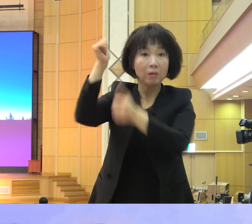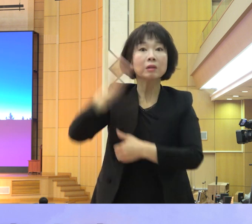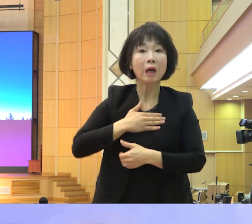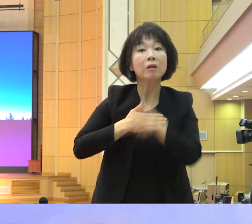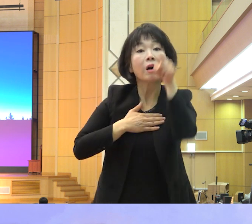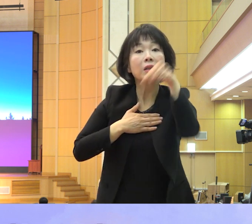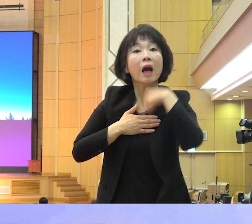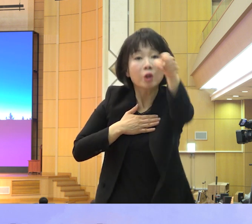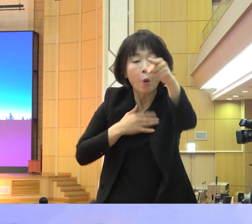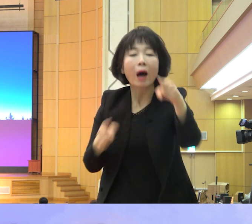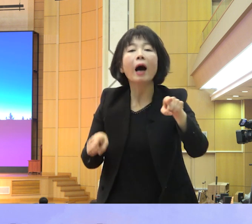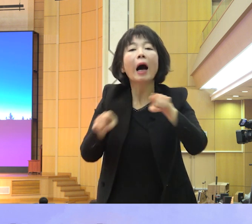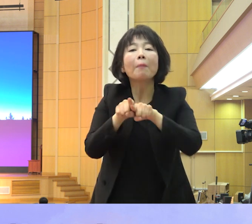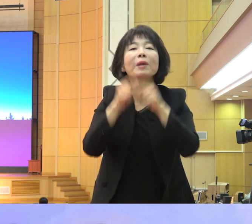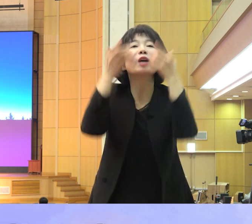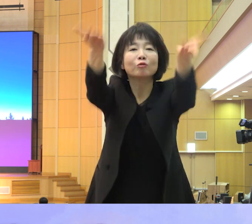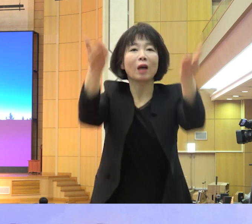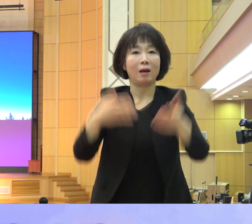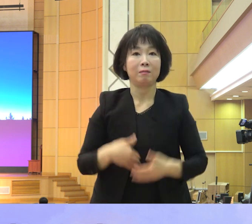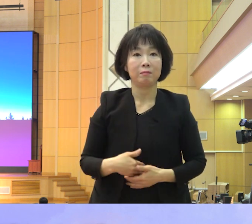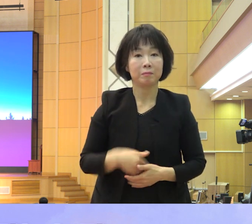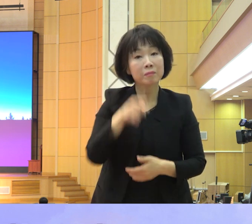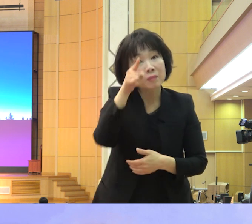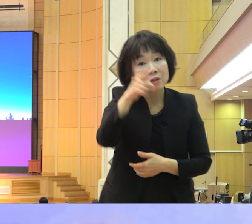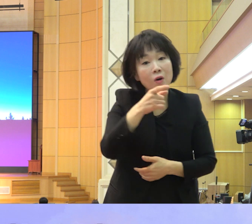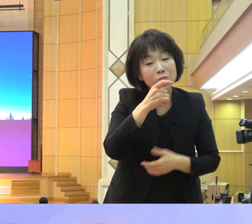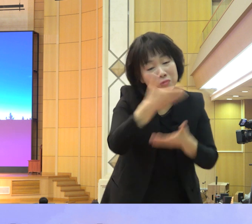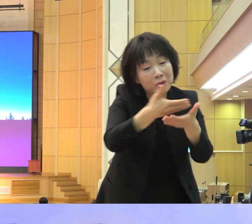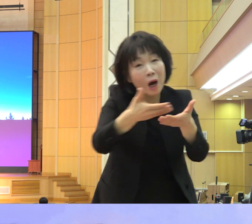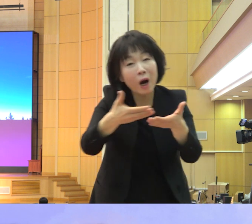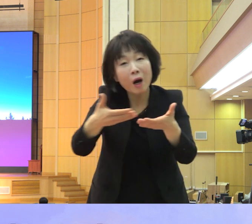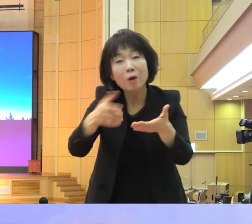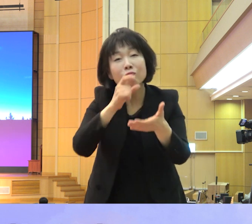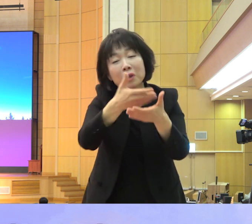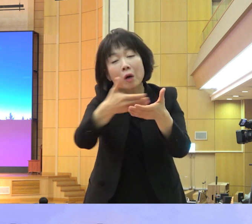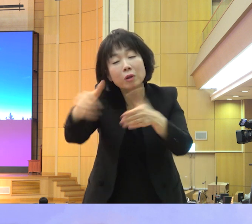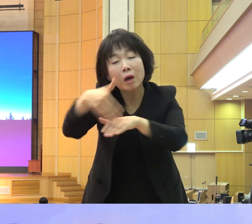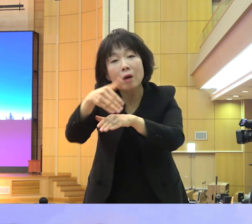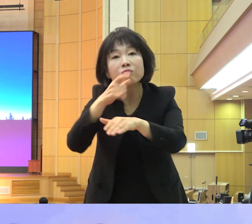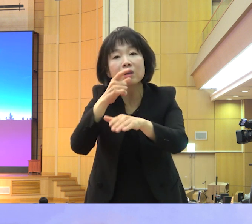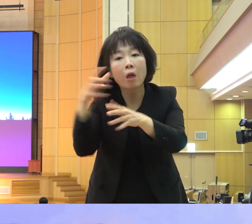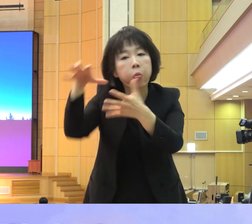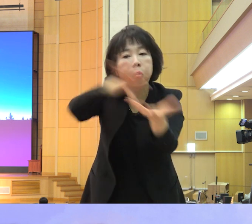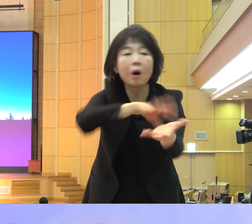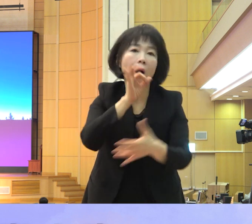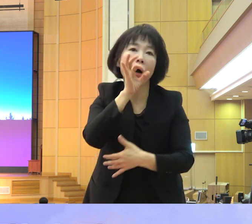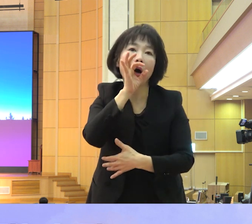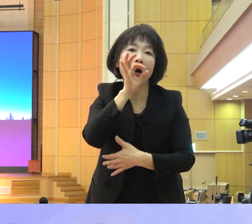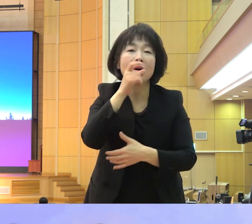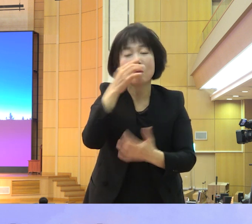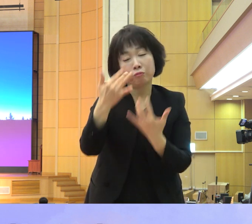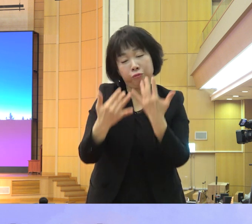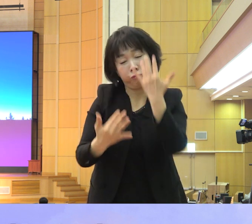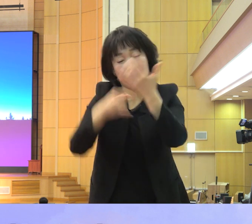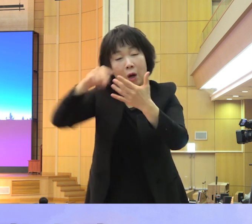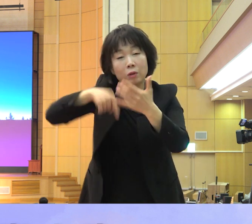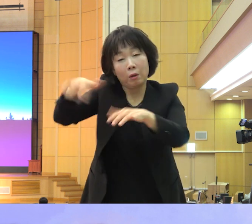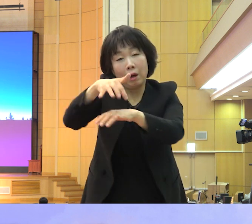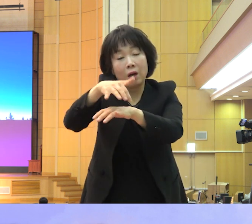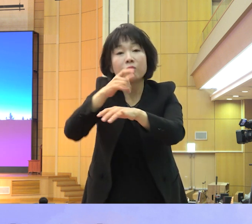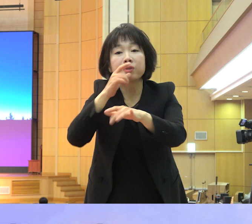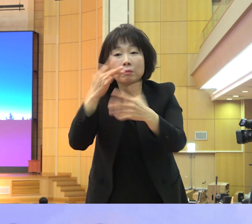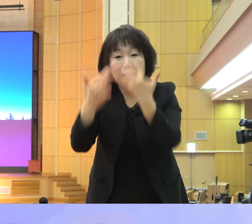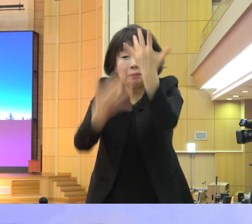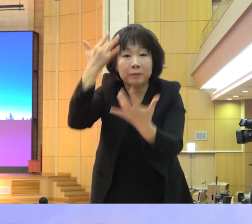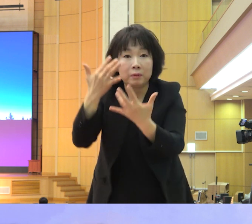나는 너와 함께함이니라. 내가 물 가운데 지날지라도 물이 침몰치 못하고 불 가운데 지날지라도 불이 너를